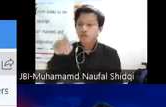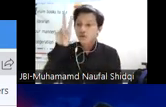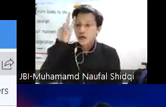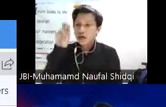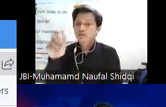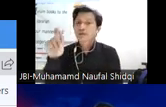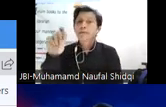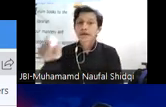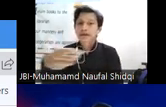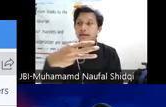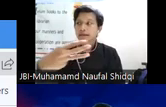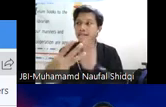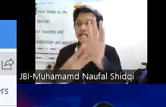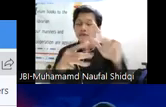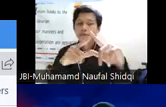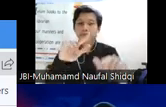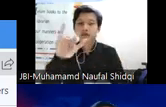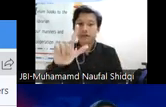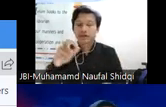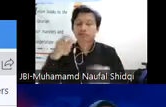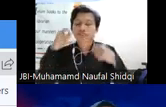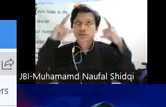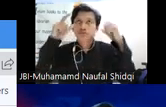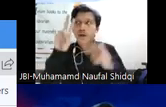ada verifikasi di email